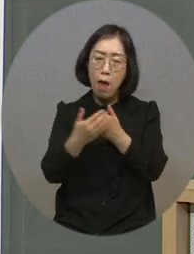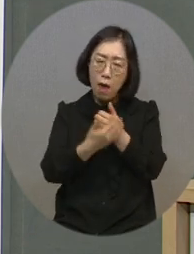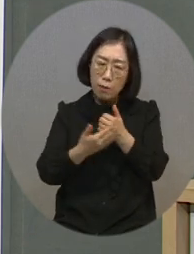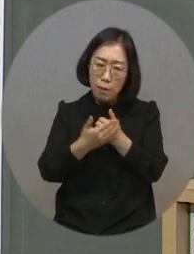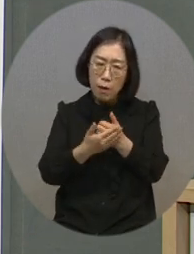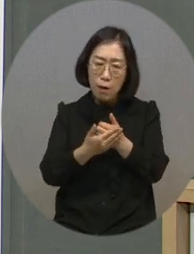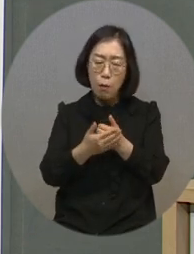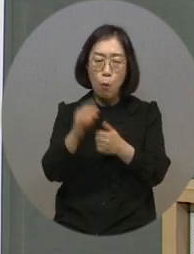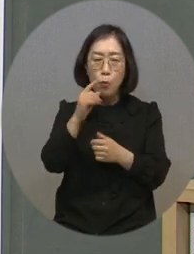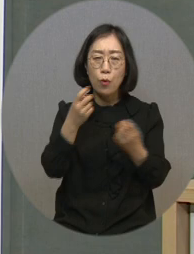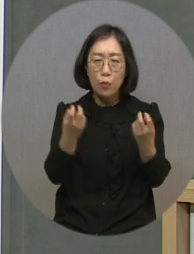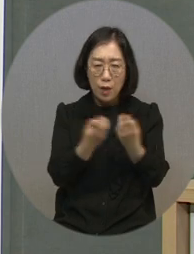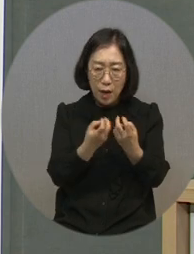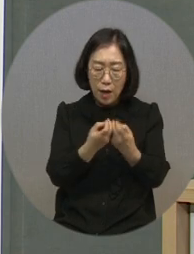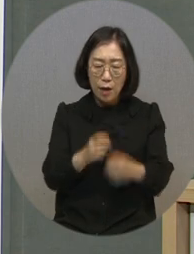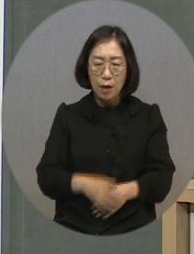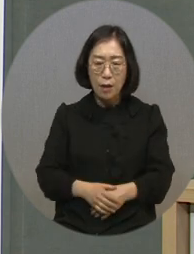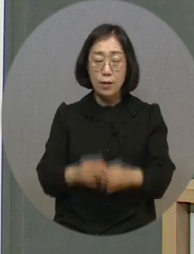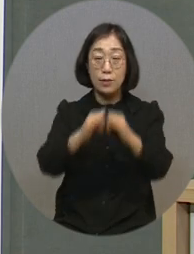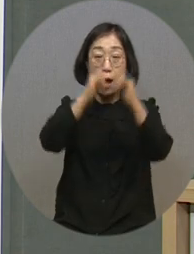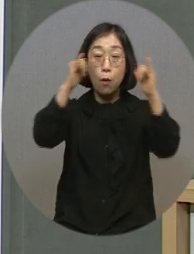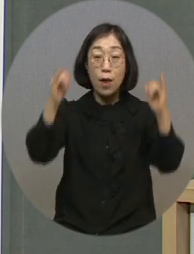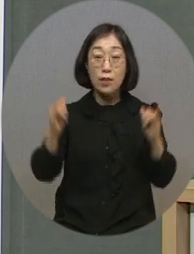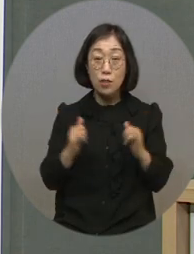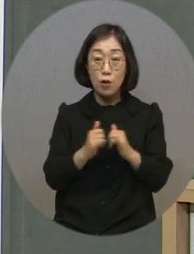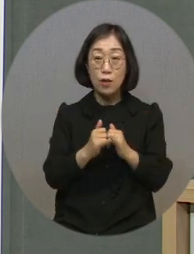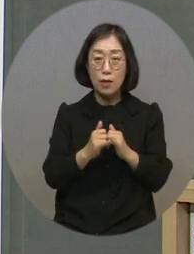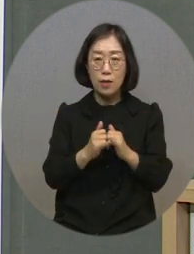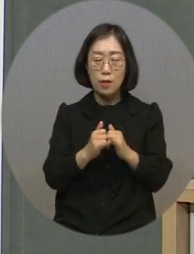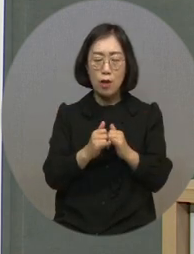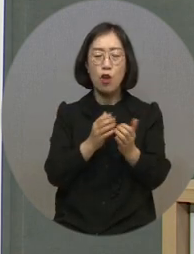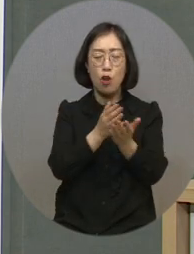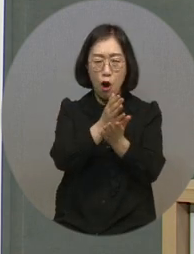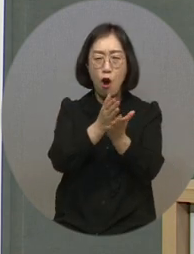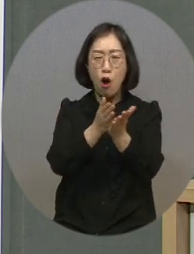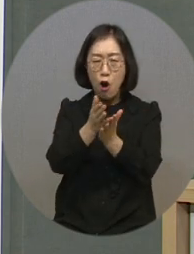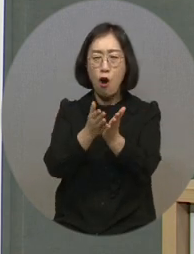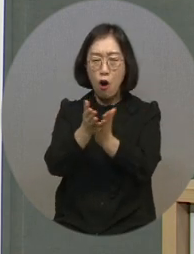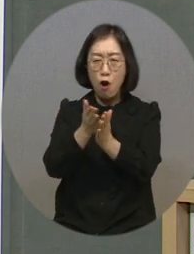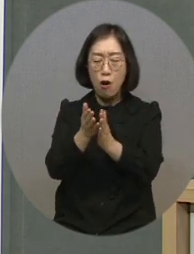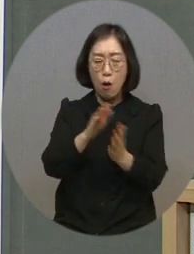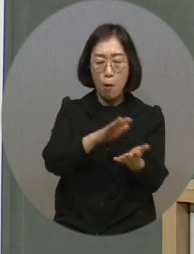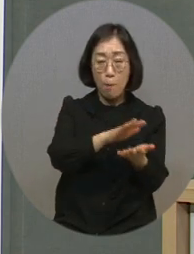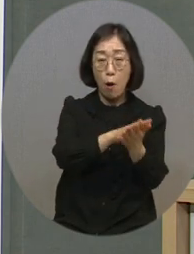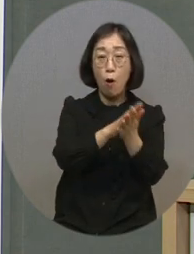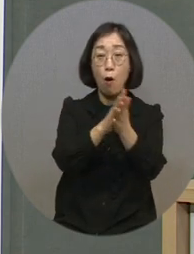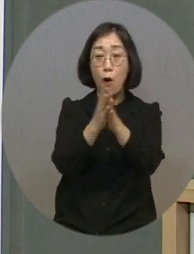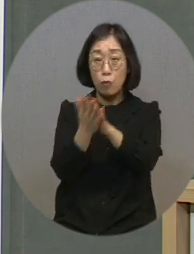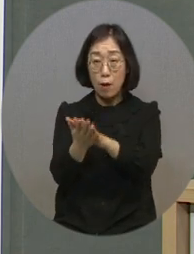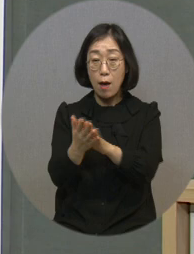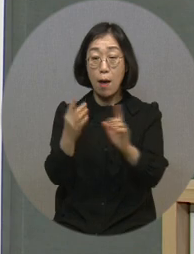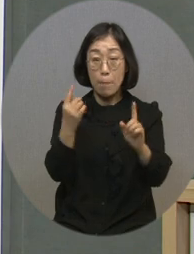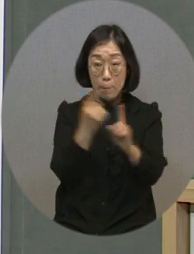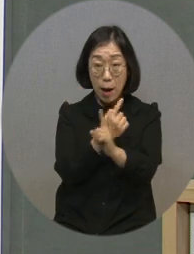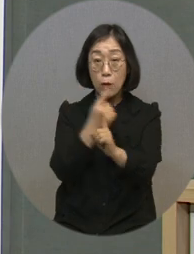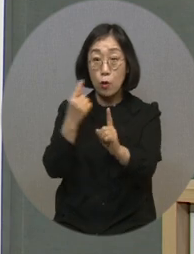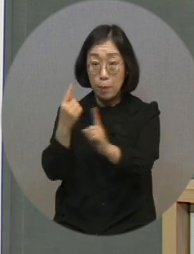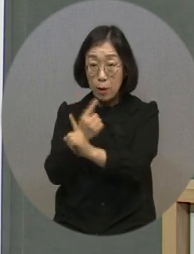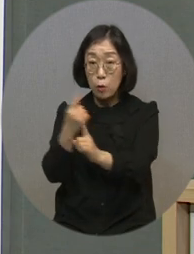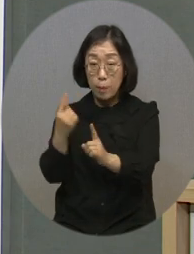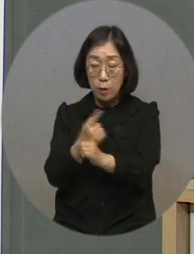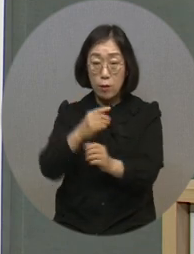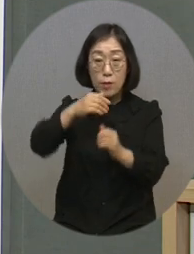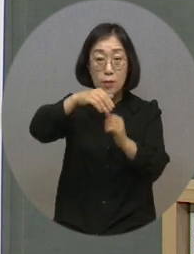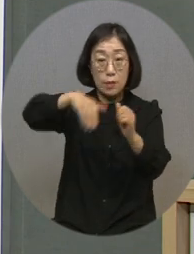뭘까? 사회적인 여러 가지 다방면에 예. 변화되고 있는 여러 가지 상황을 많이